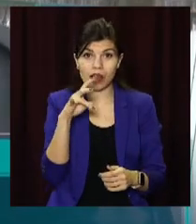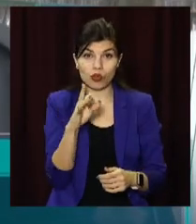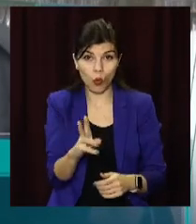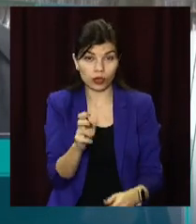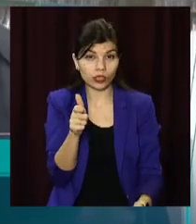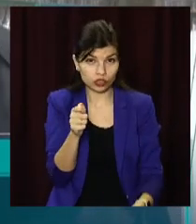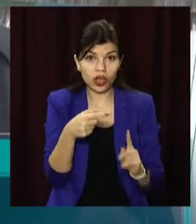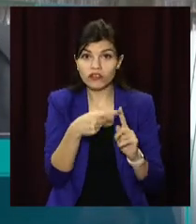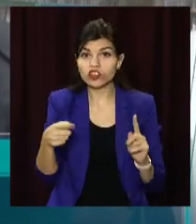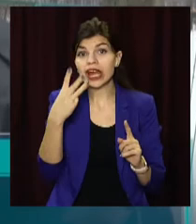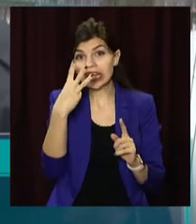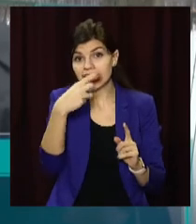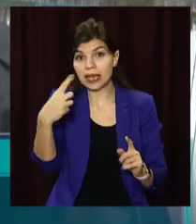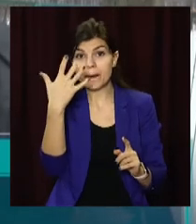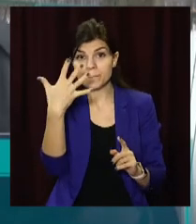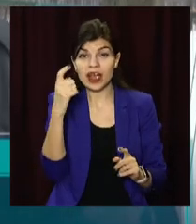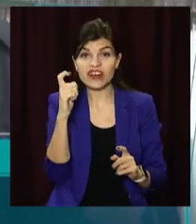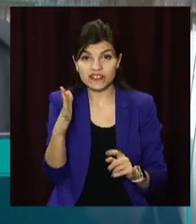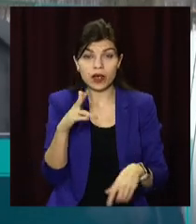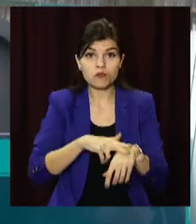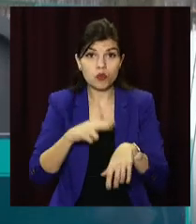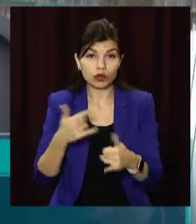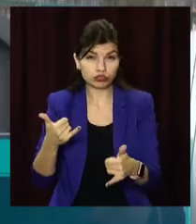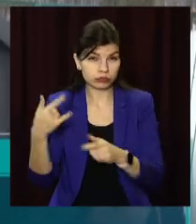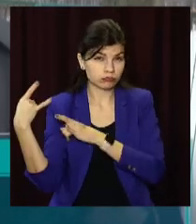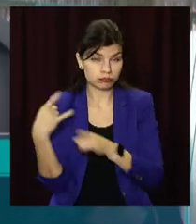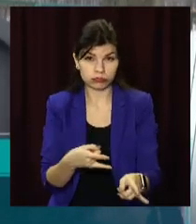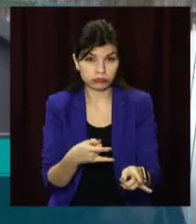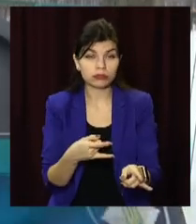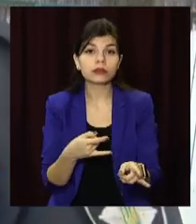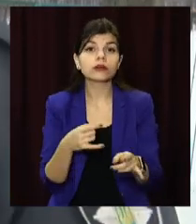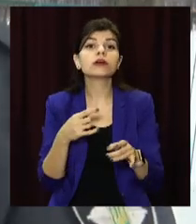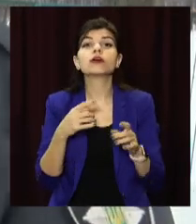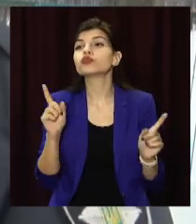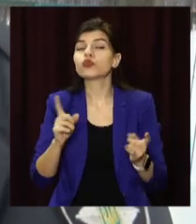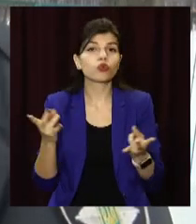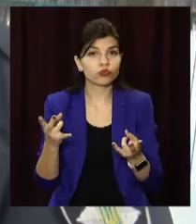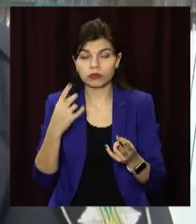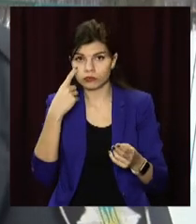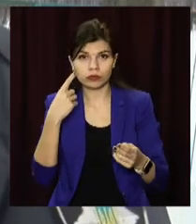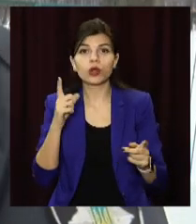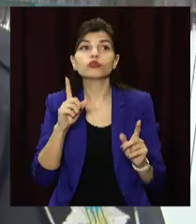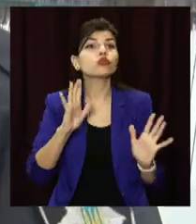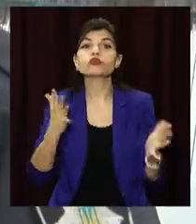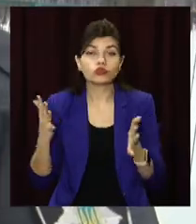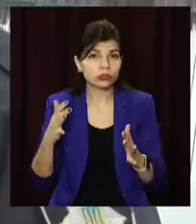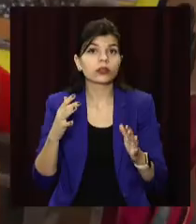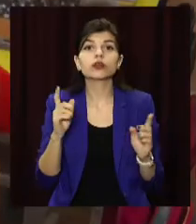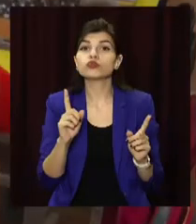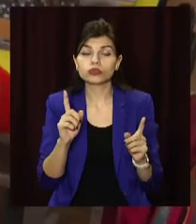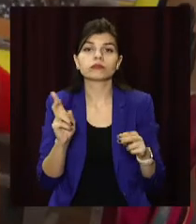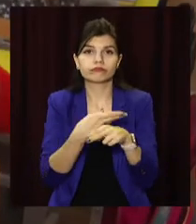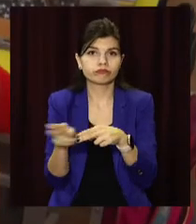В течение 3-5 хвилин прибуває наряд поліції охорони та приймає заходи щодо з'ясування обставин, якщо трапилось.